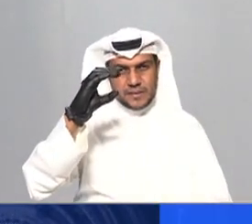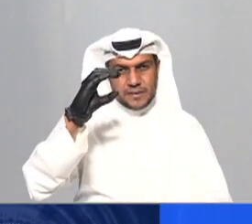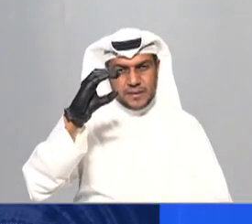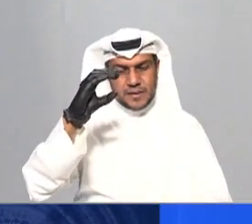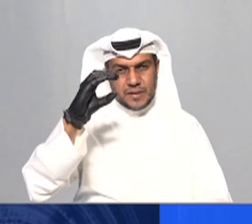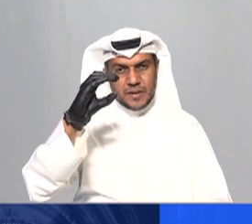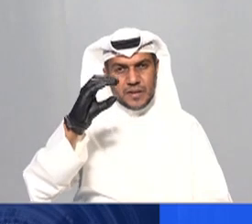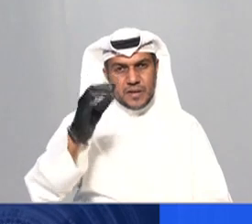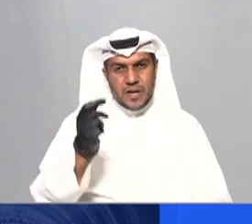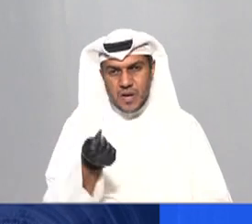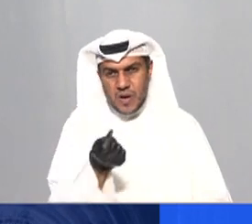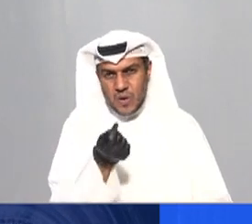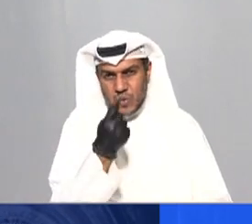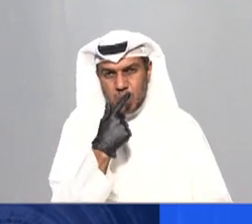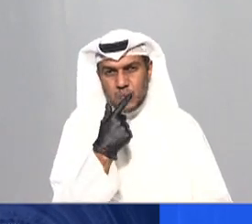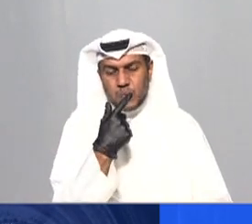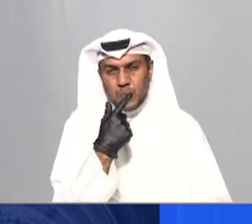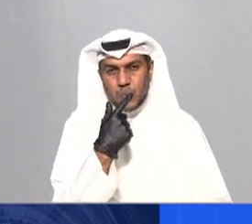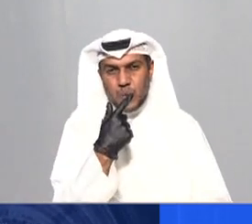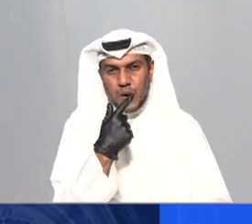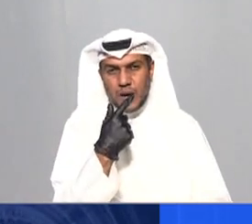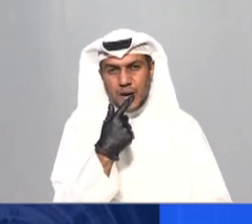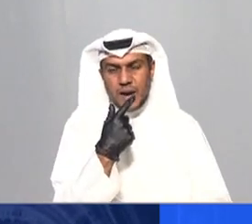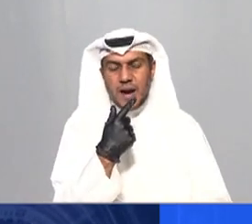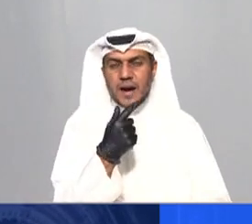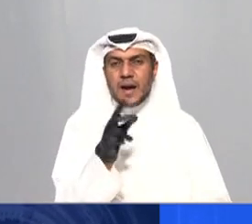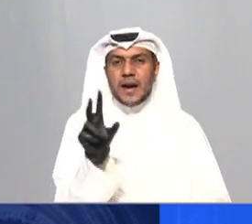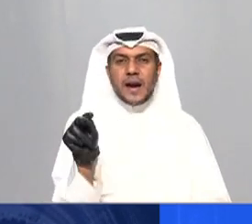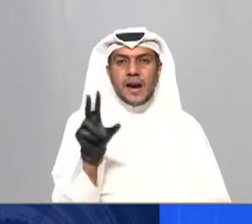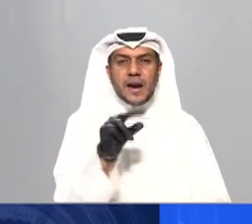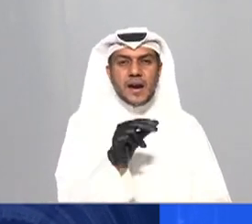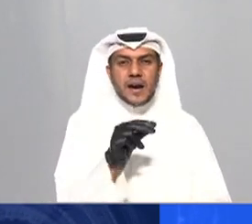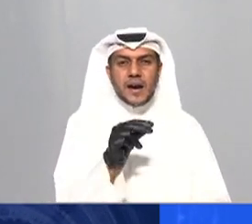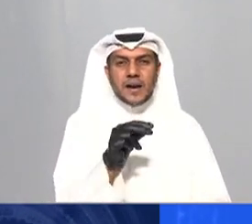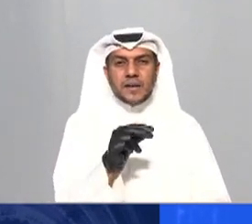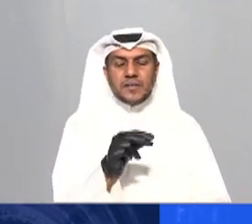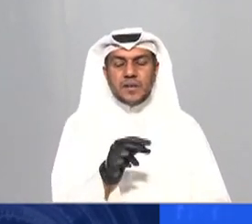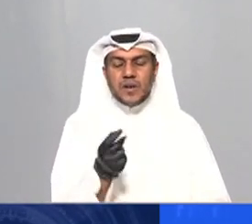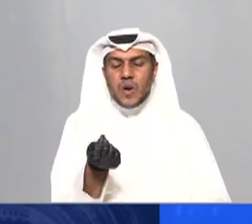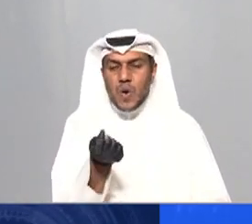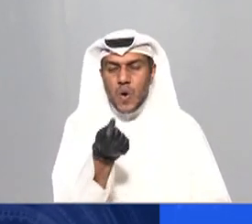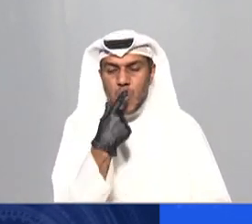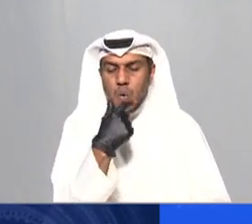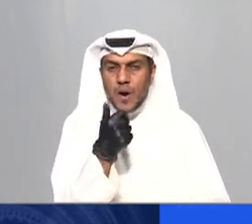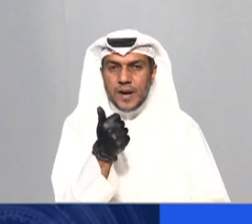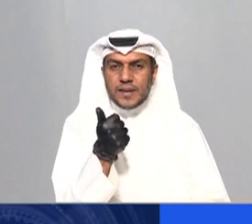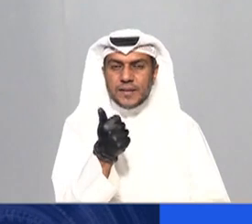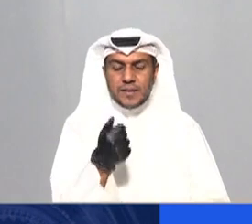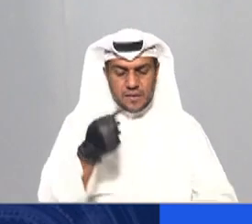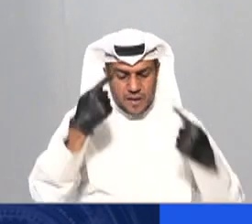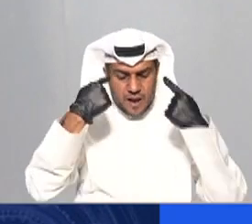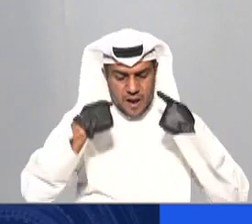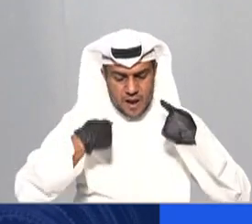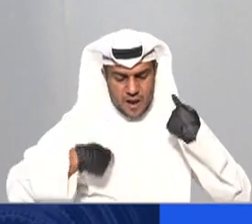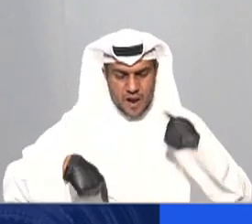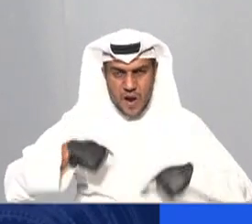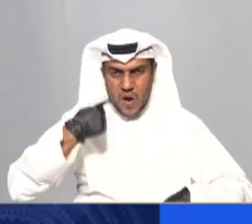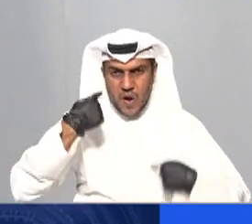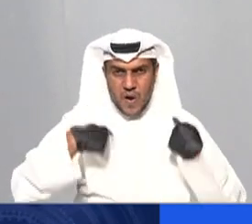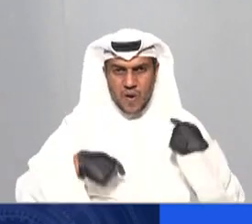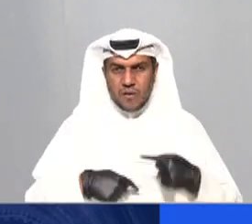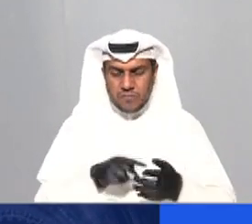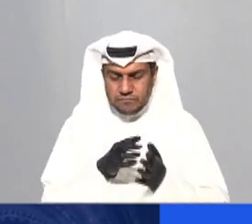يحارب الفري راديكلز، مسمى الفري راديكلز اللي هي نتائج عمليات الأيض التي تحدث في بعض